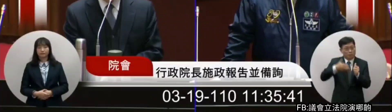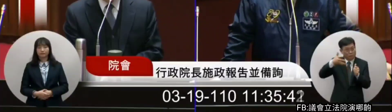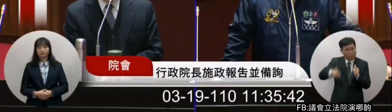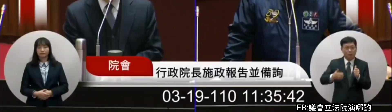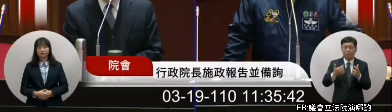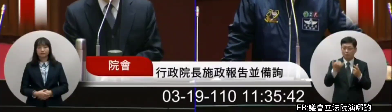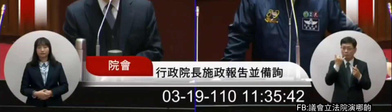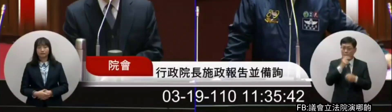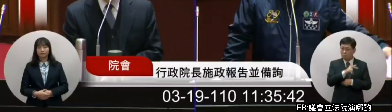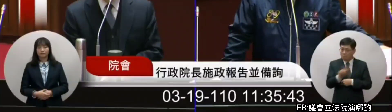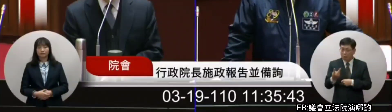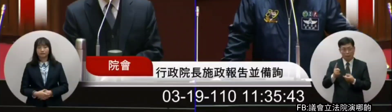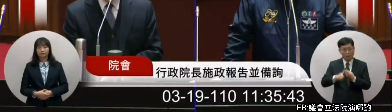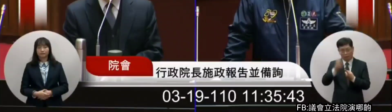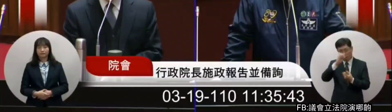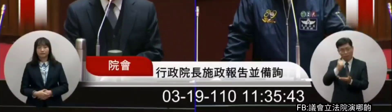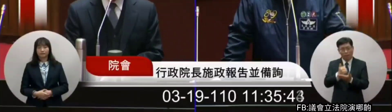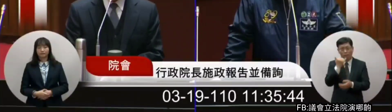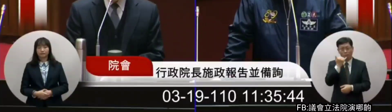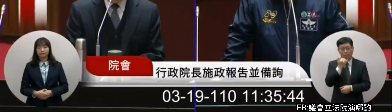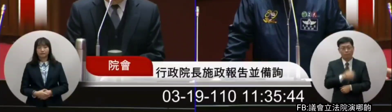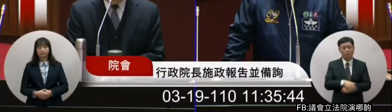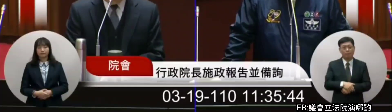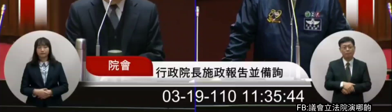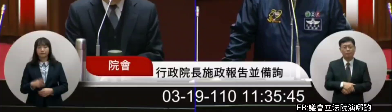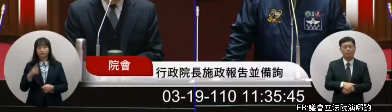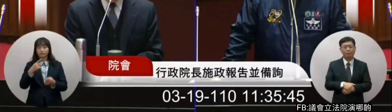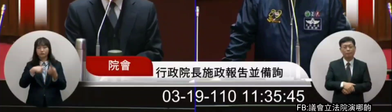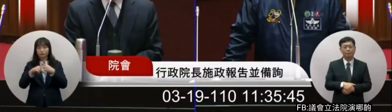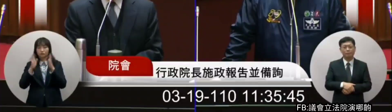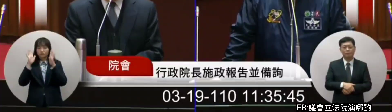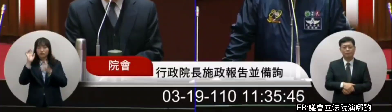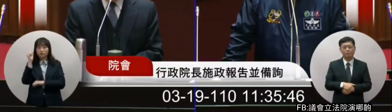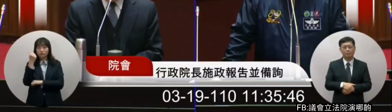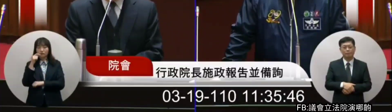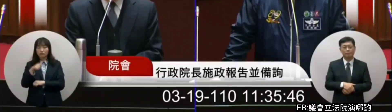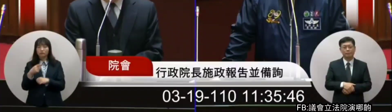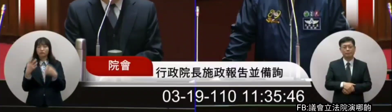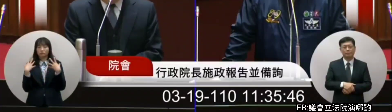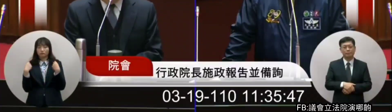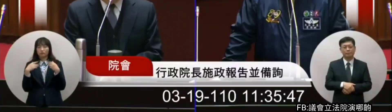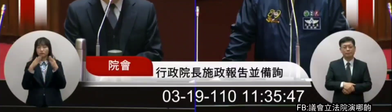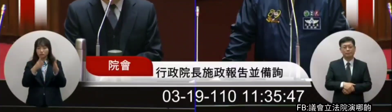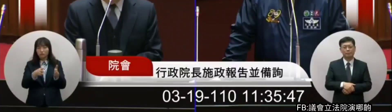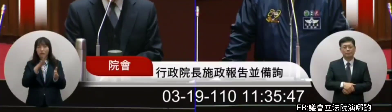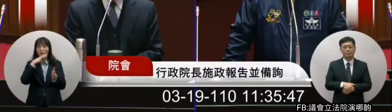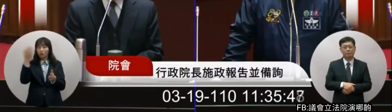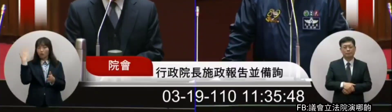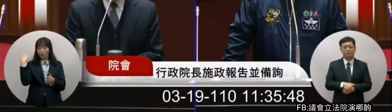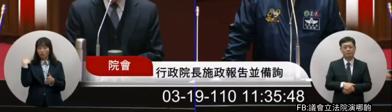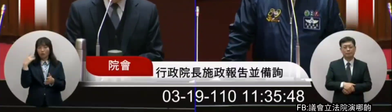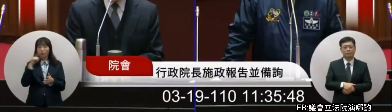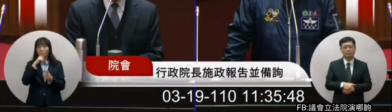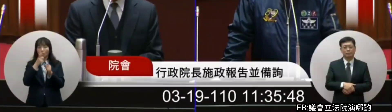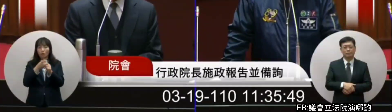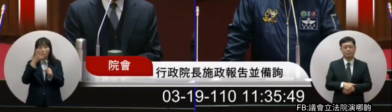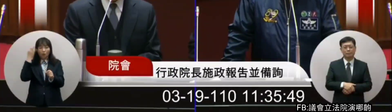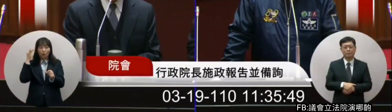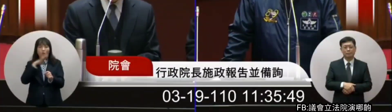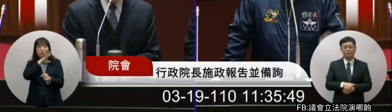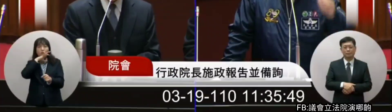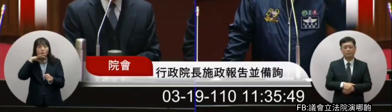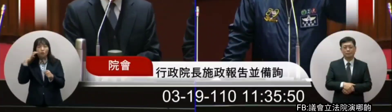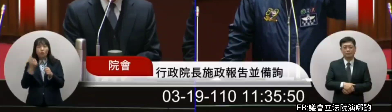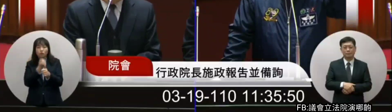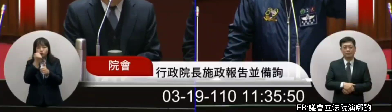一点点转型正义？可不可能？ 转型正义一直都是对于过去几十年威权